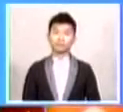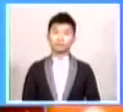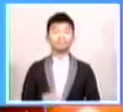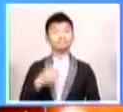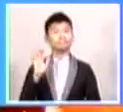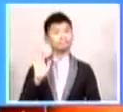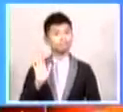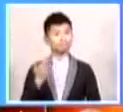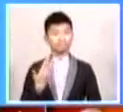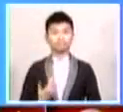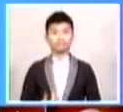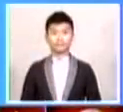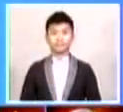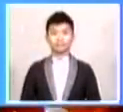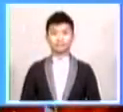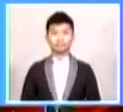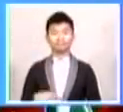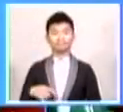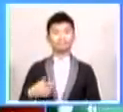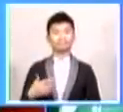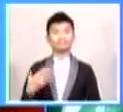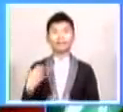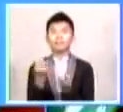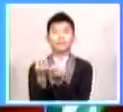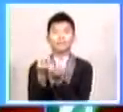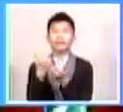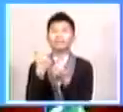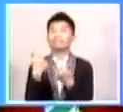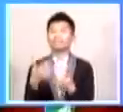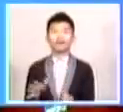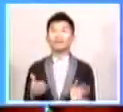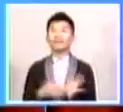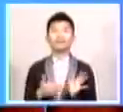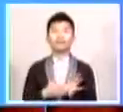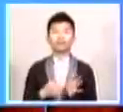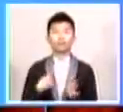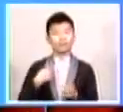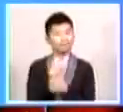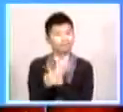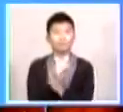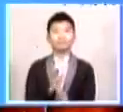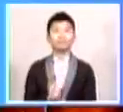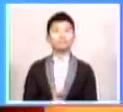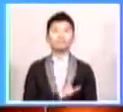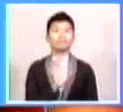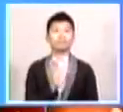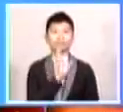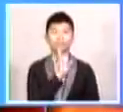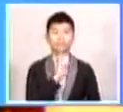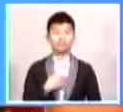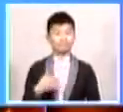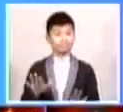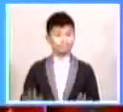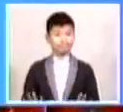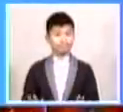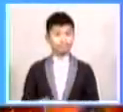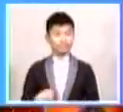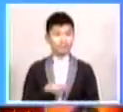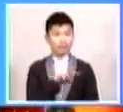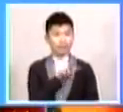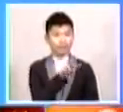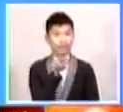不过，那些都过去了，我们都走过来了。今天我们